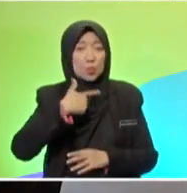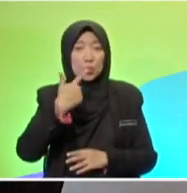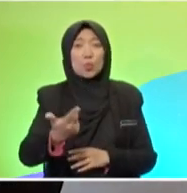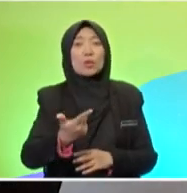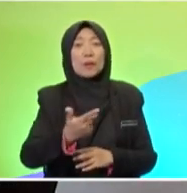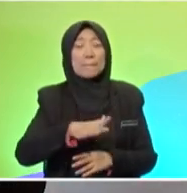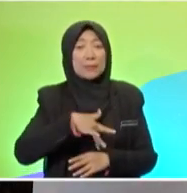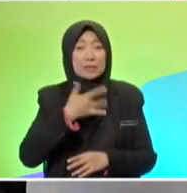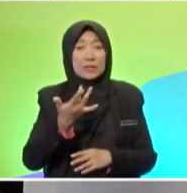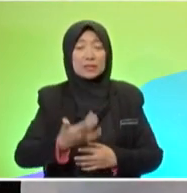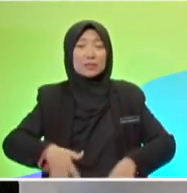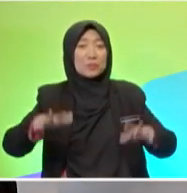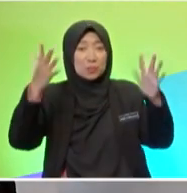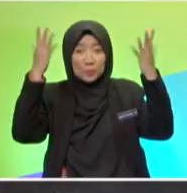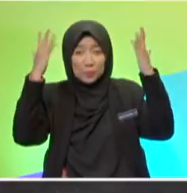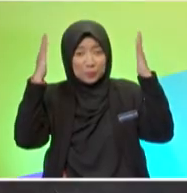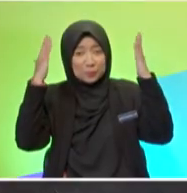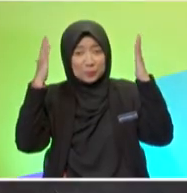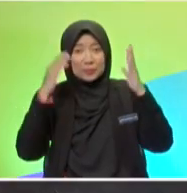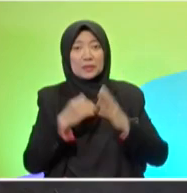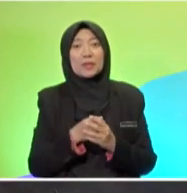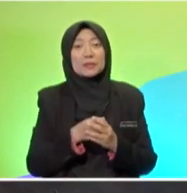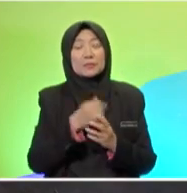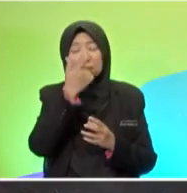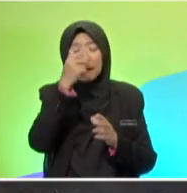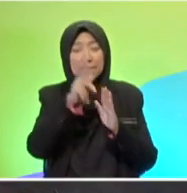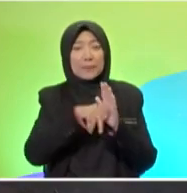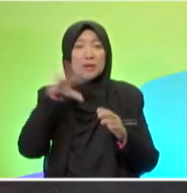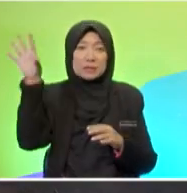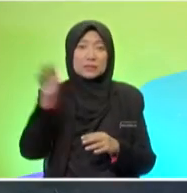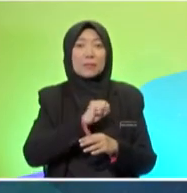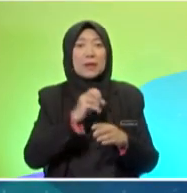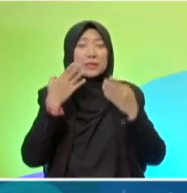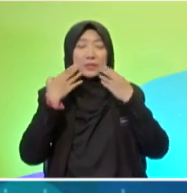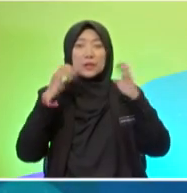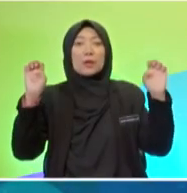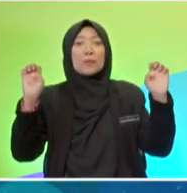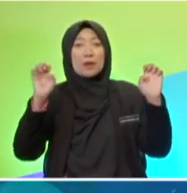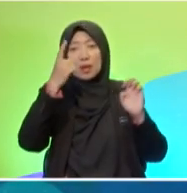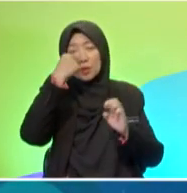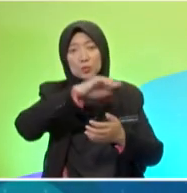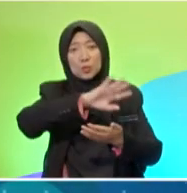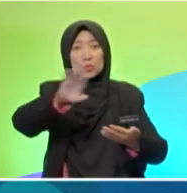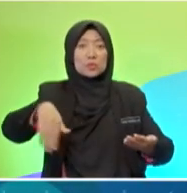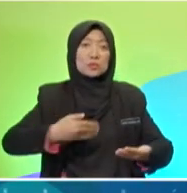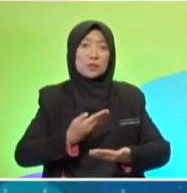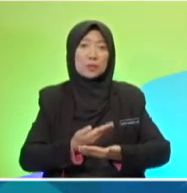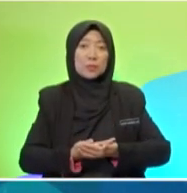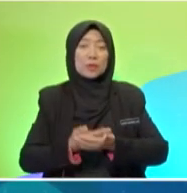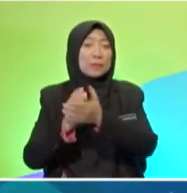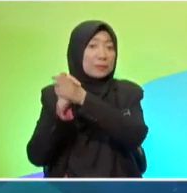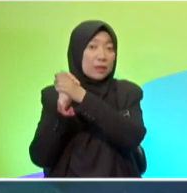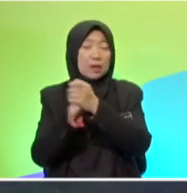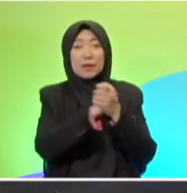mereka temukan yang paling gemuruh atas pencapaian yang terbaik ini cuma untuk semua semuanya dan